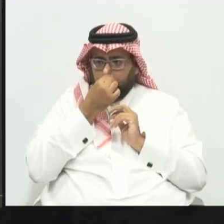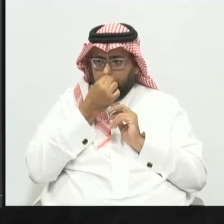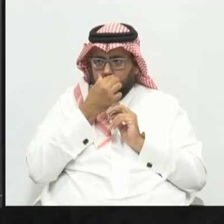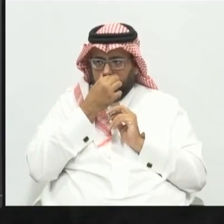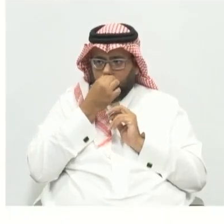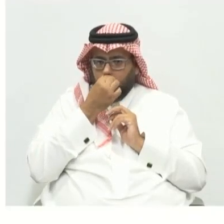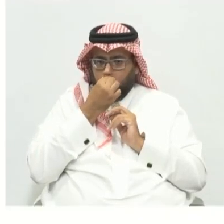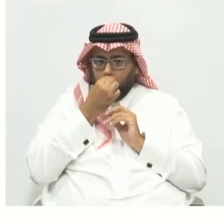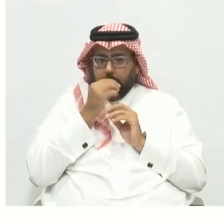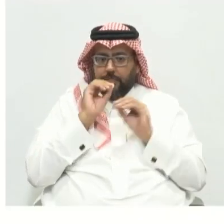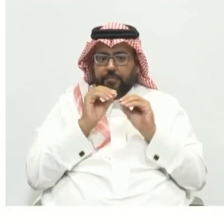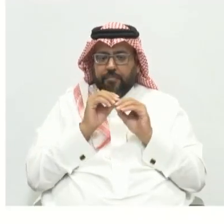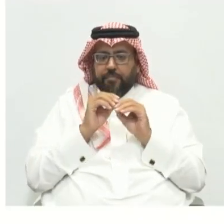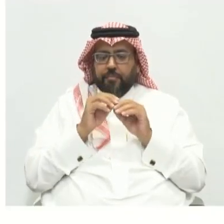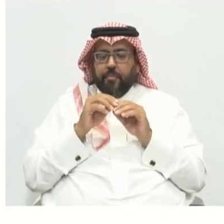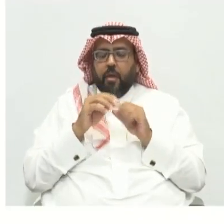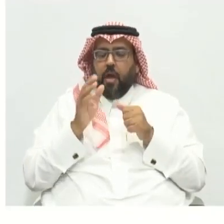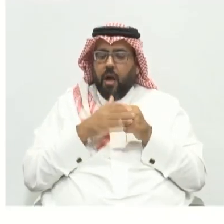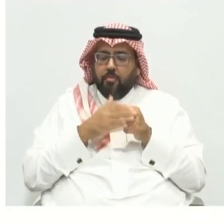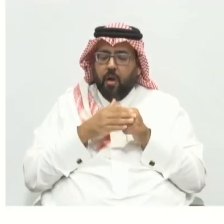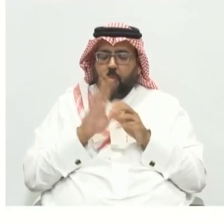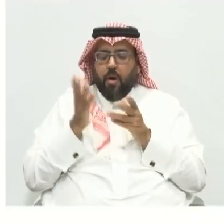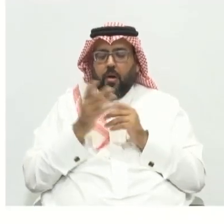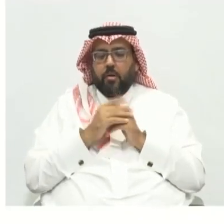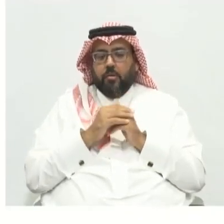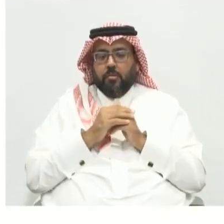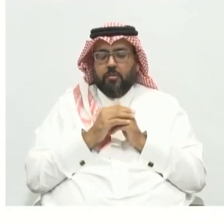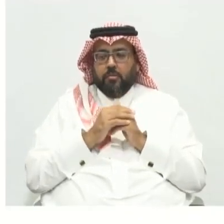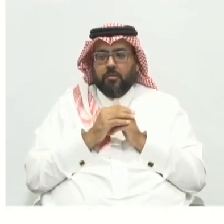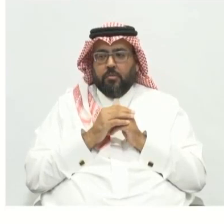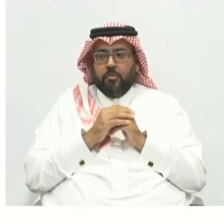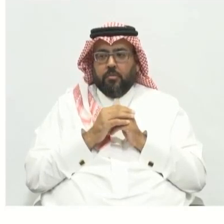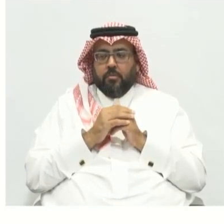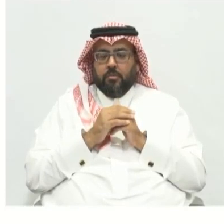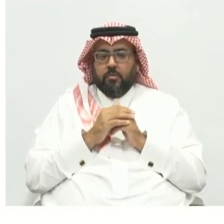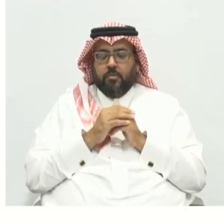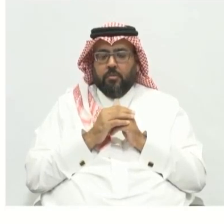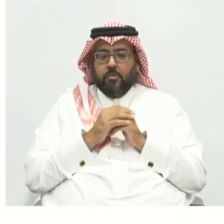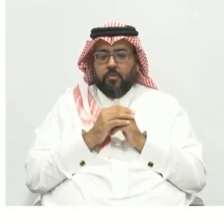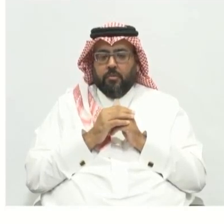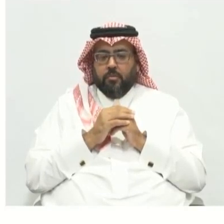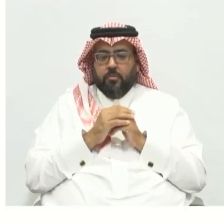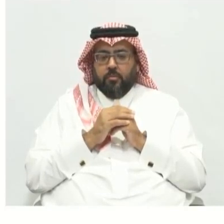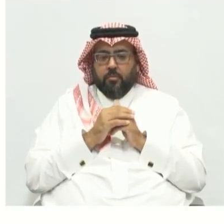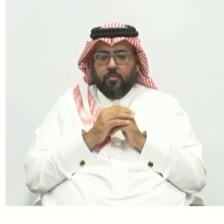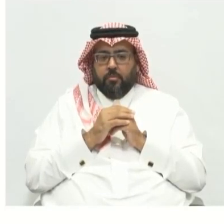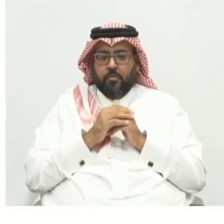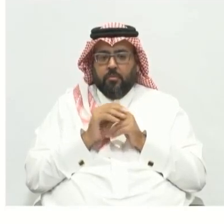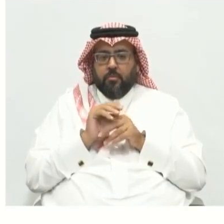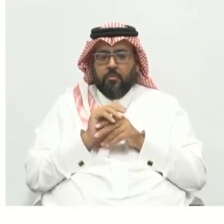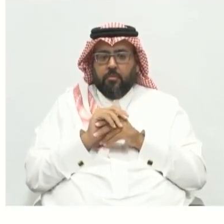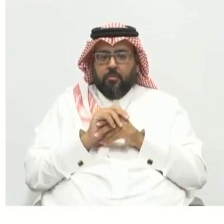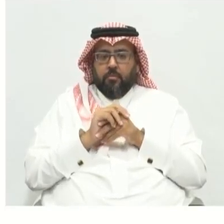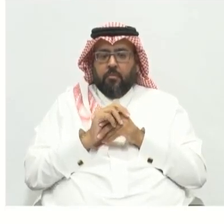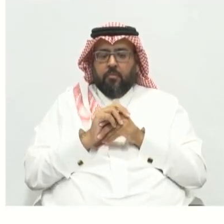وتلك المنظمات علاقه العمال مع اصحاب العمل القواعد القانون المقرره لحقوق الاشخاص خاص ذوي الاعاقه